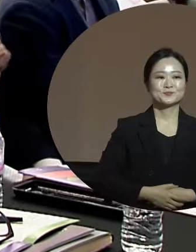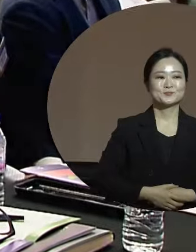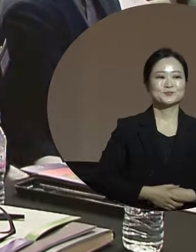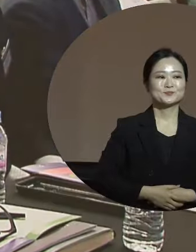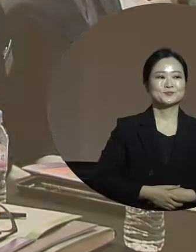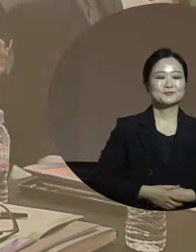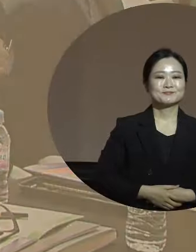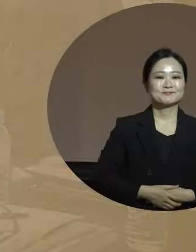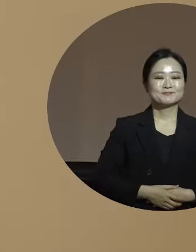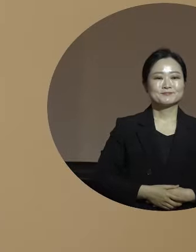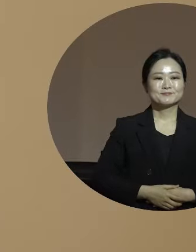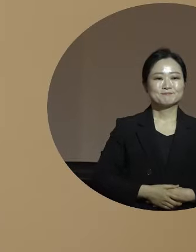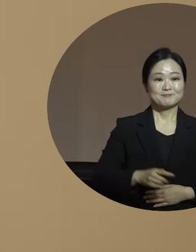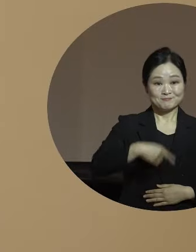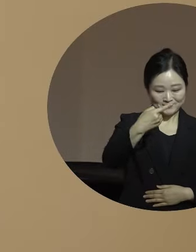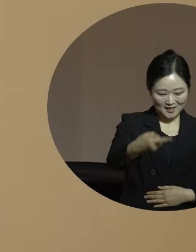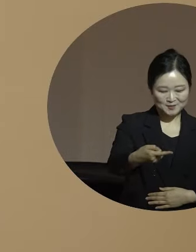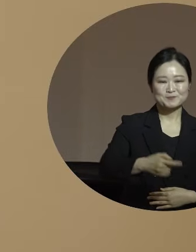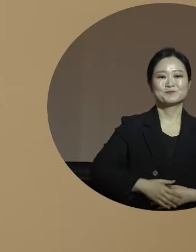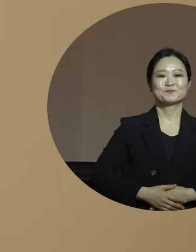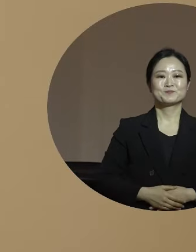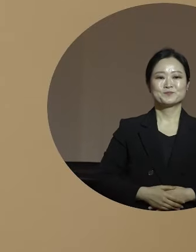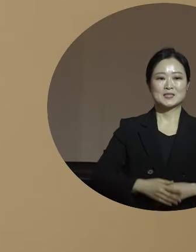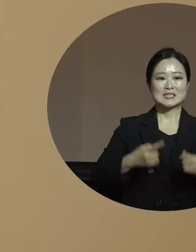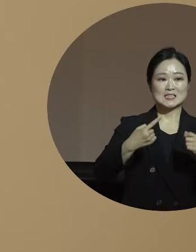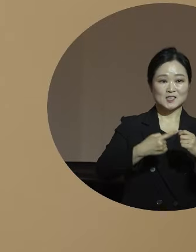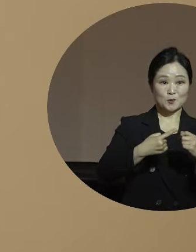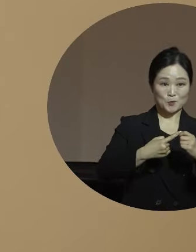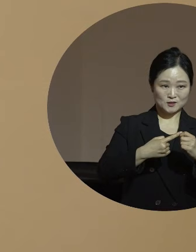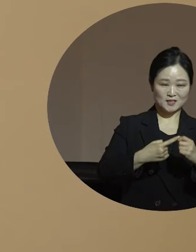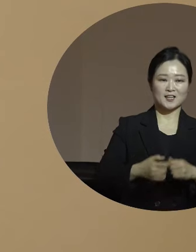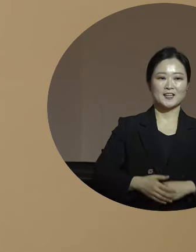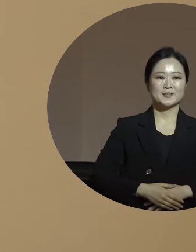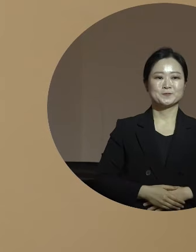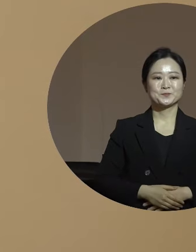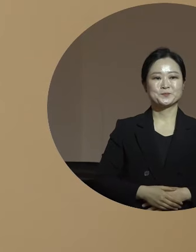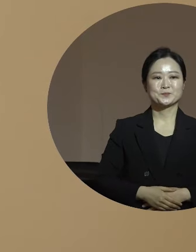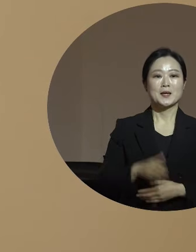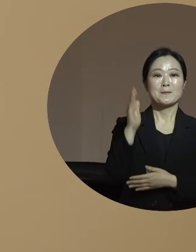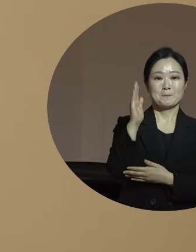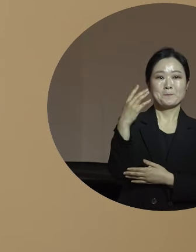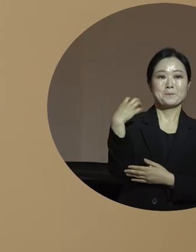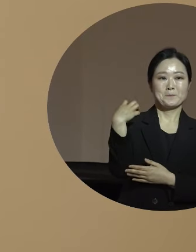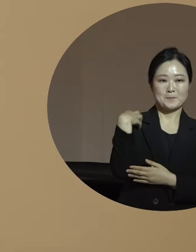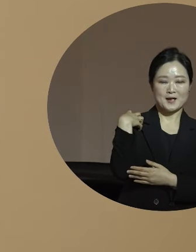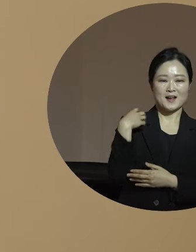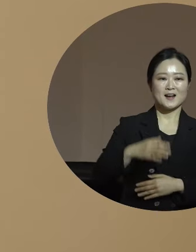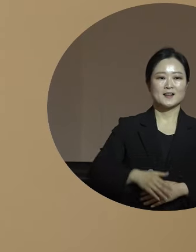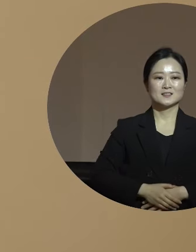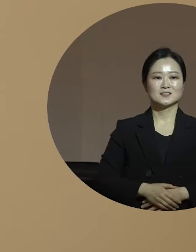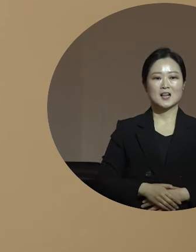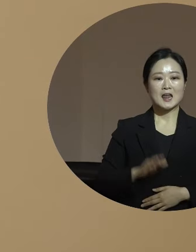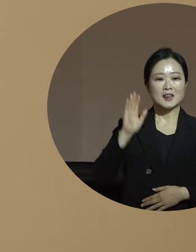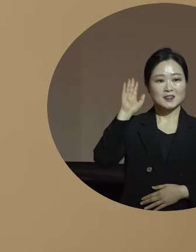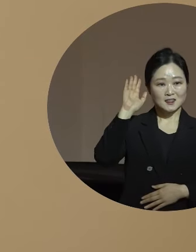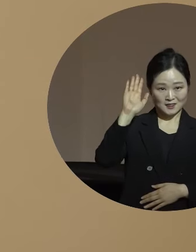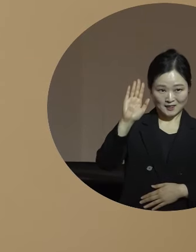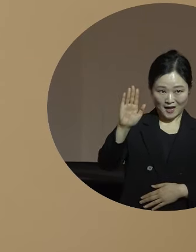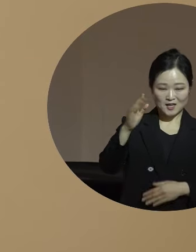네. 그럼 다음 이제 저희 첫 번째 발제로 내일을 그리는 문화예술